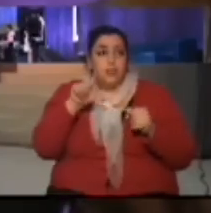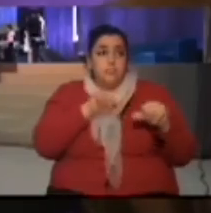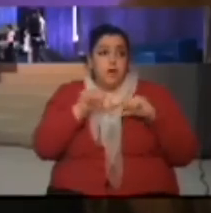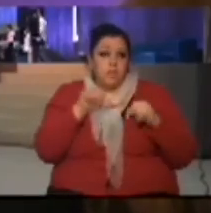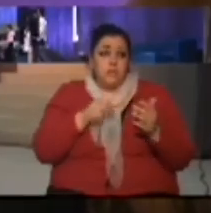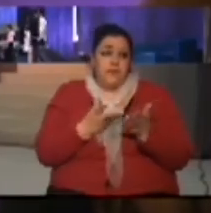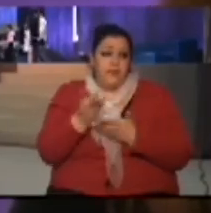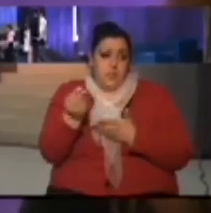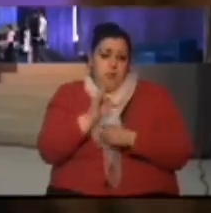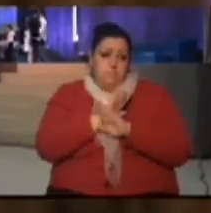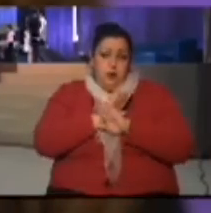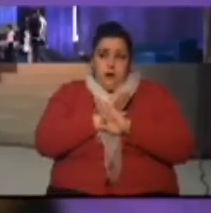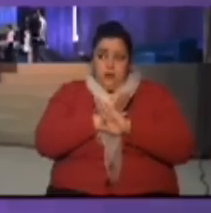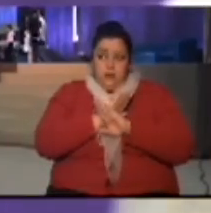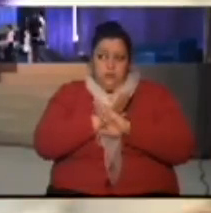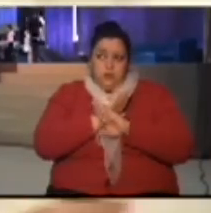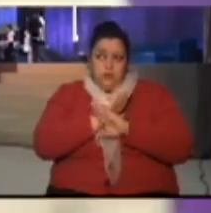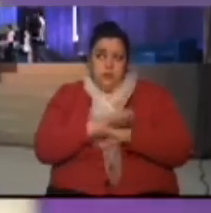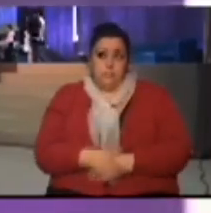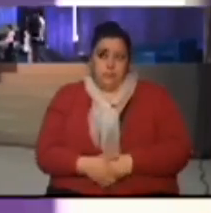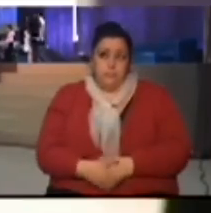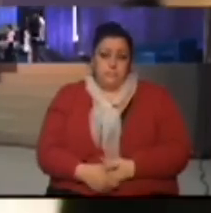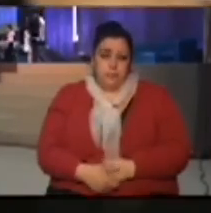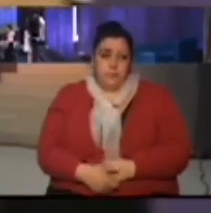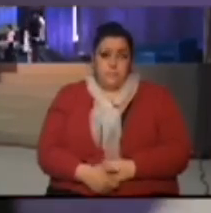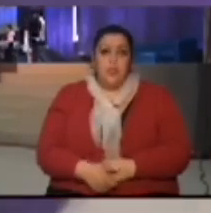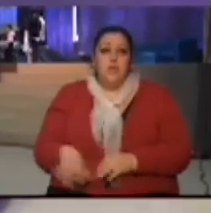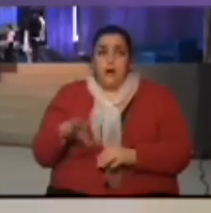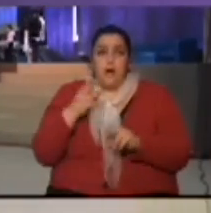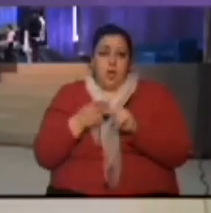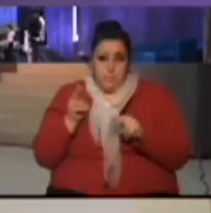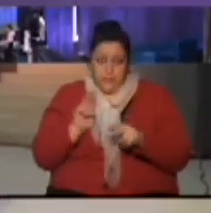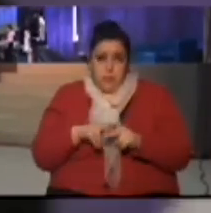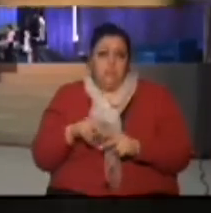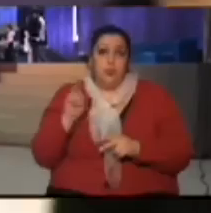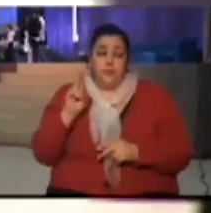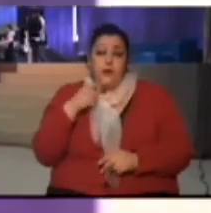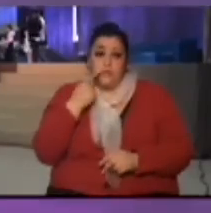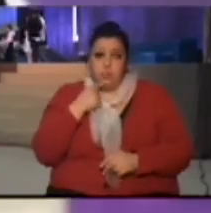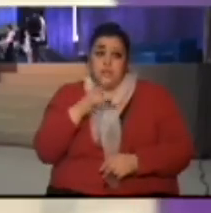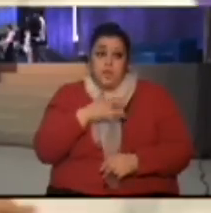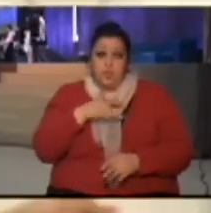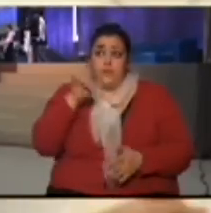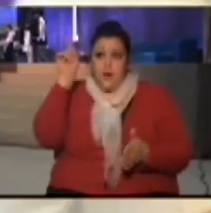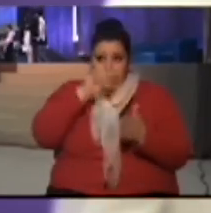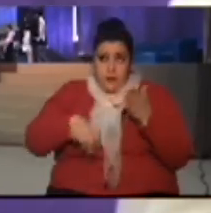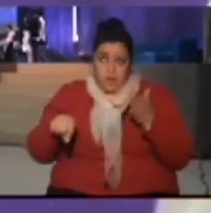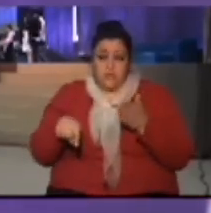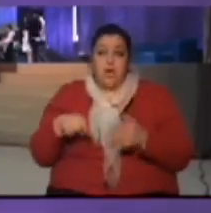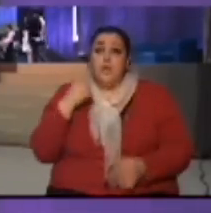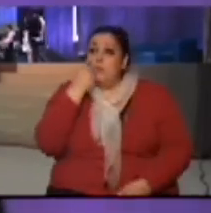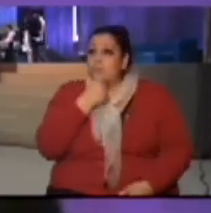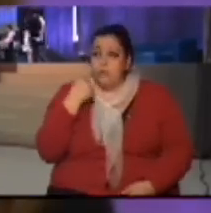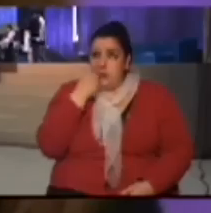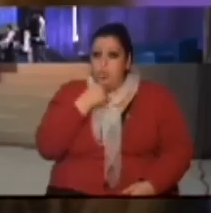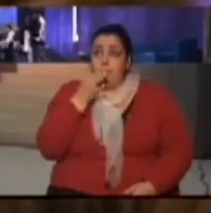մահը։ Բայց Սուրբ Գիրքը մեզ ասում է հետևյալը, որ այն մարդիկ, ով որ սրտով կհավատան ու շուրթերով